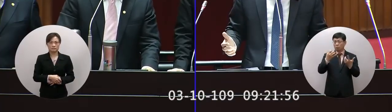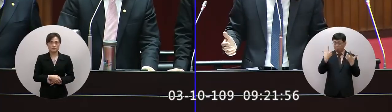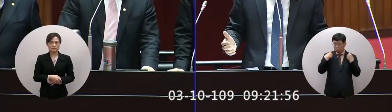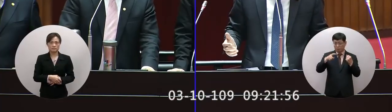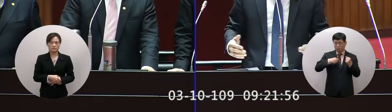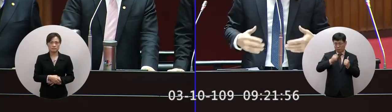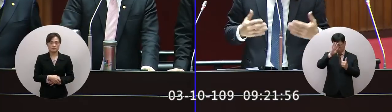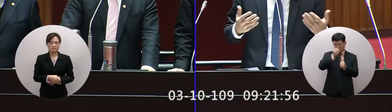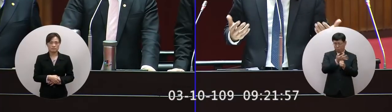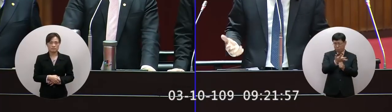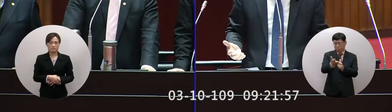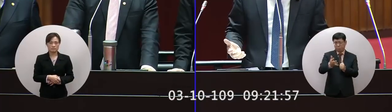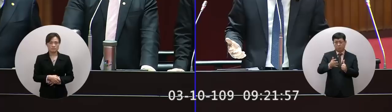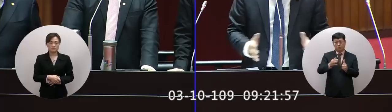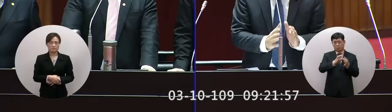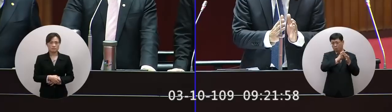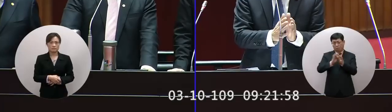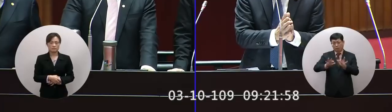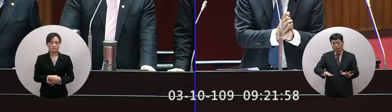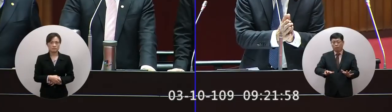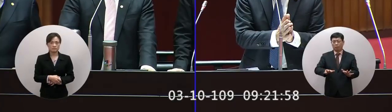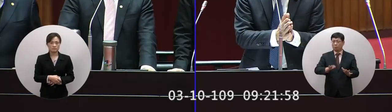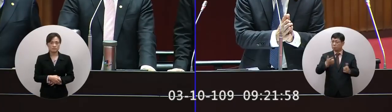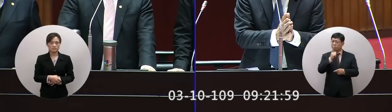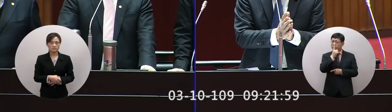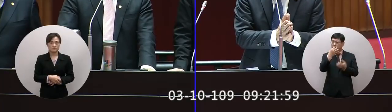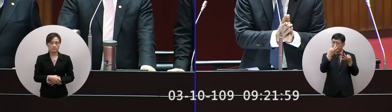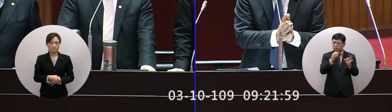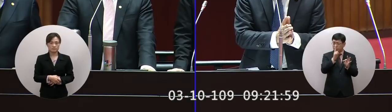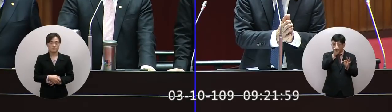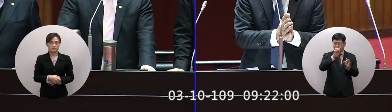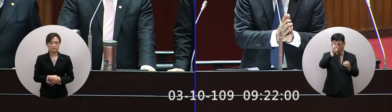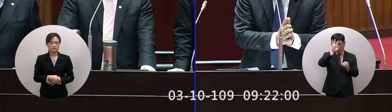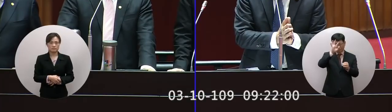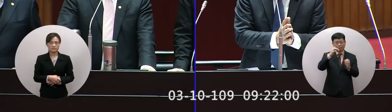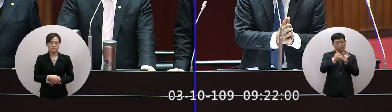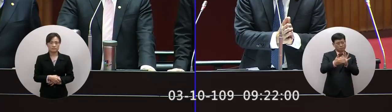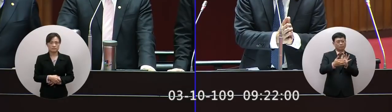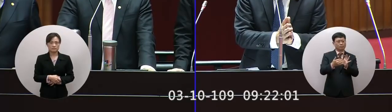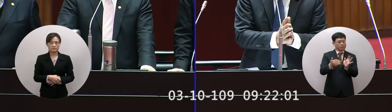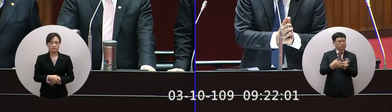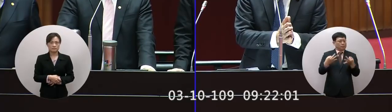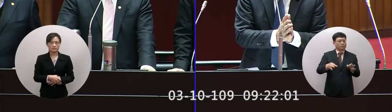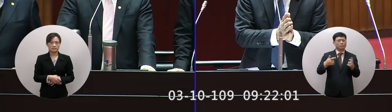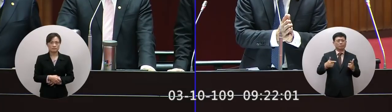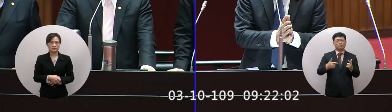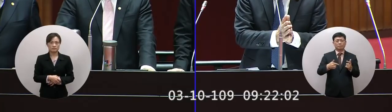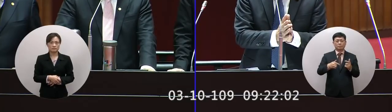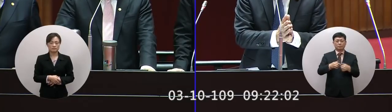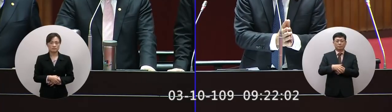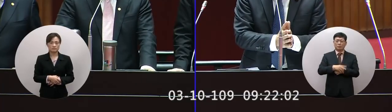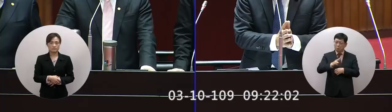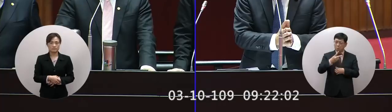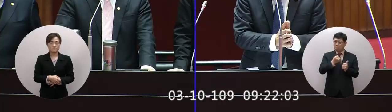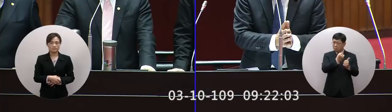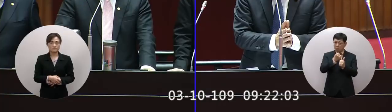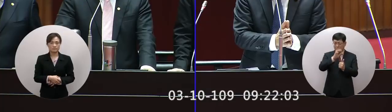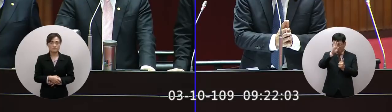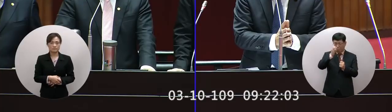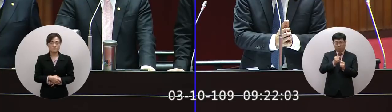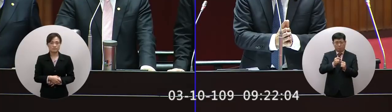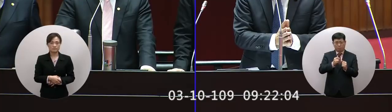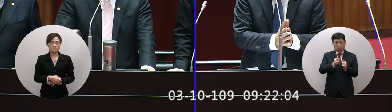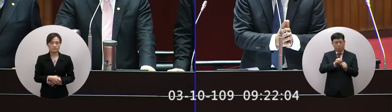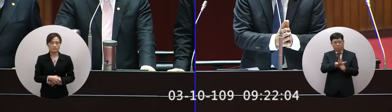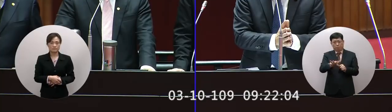个疫情演变到今天，它绝对不是单纯的一个疾病的防范或者防 管控疫情的扩